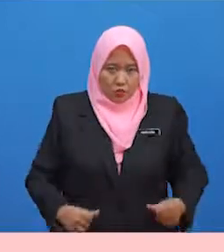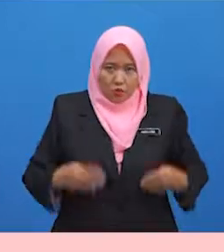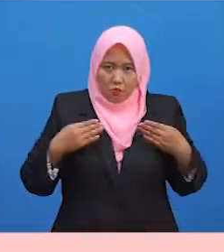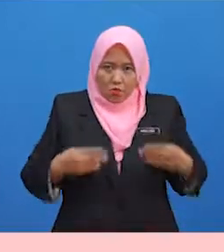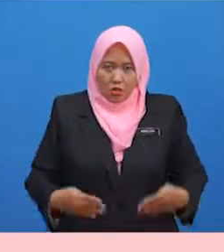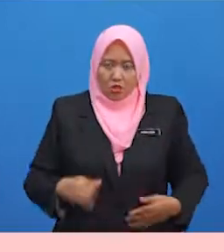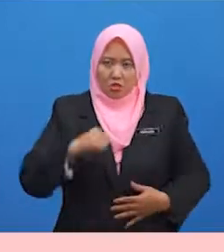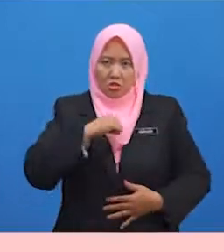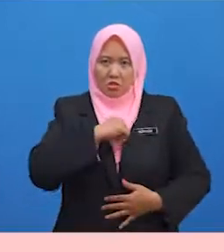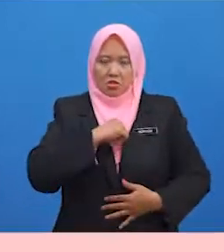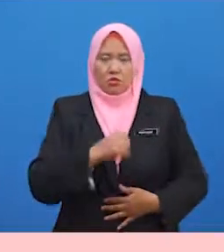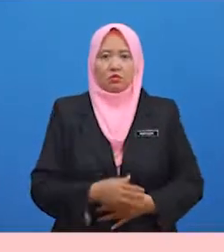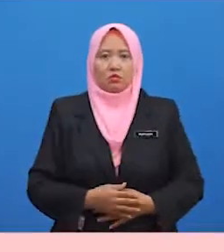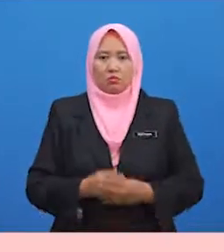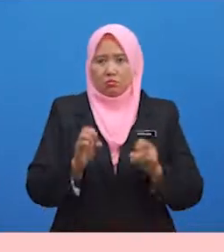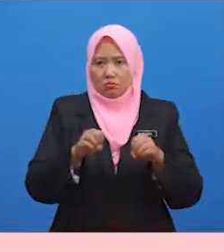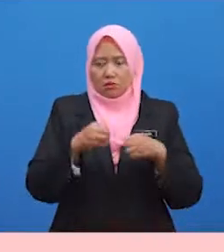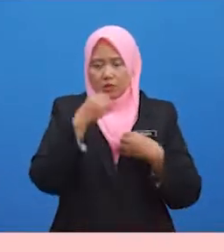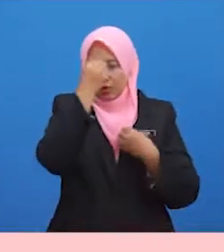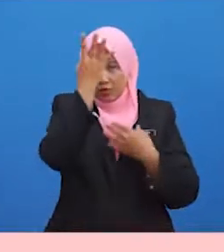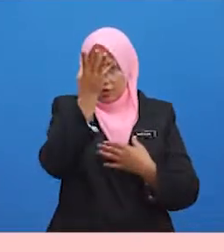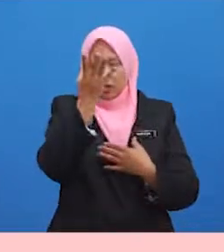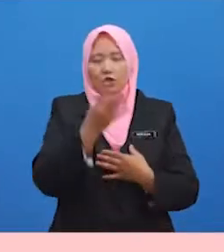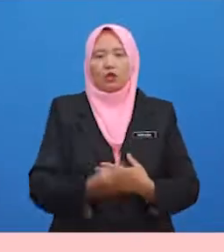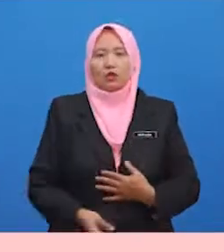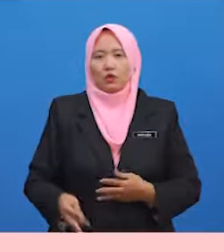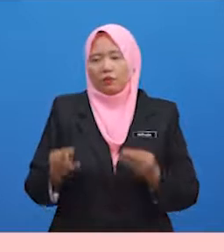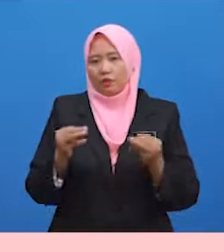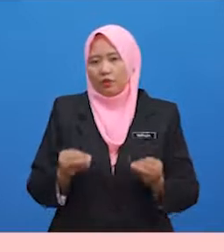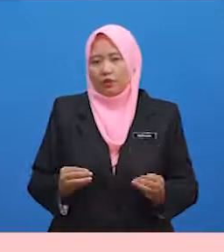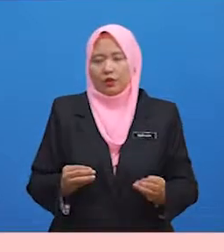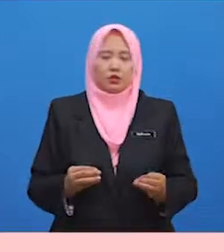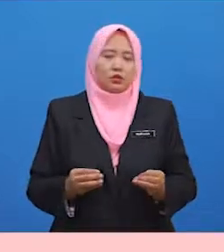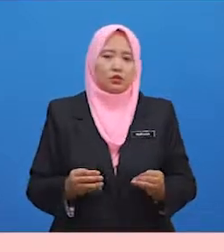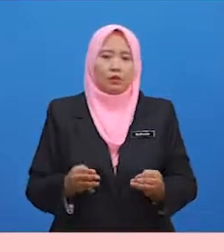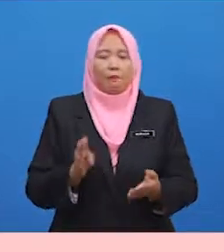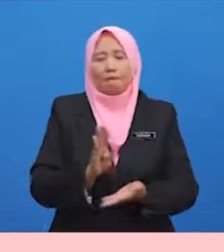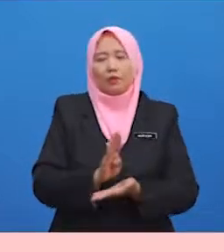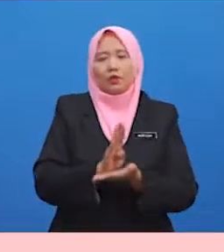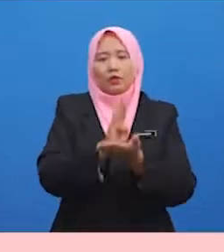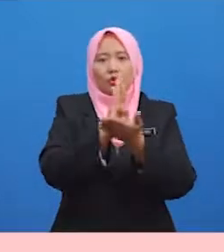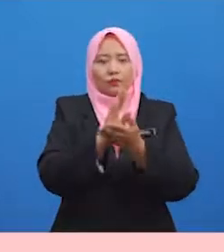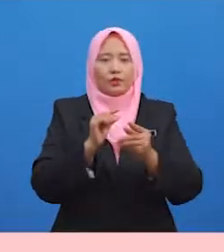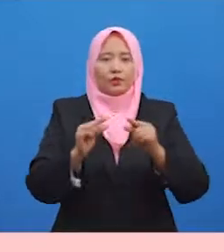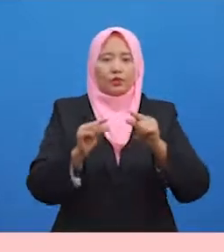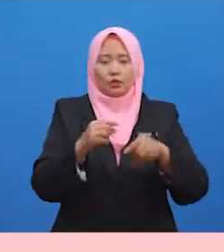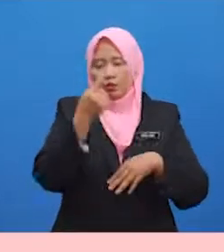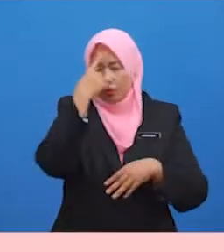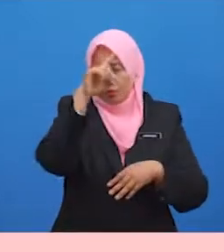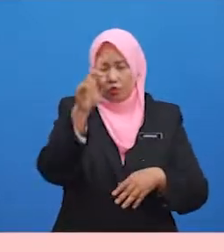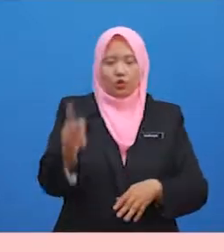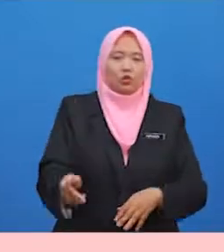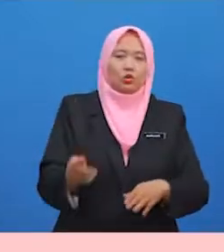Beritahu dan maklumkan kepada mangsa tersebut bahawa bantuan pergerakan akan diberikan untuk mengesan